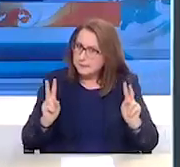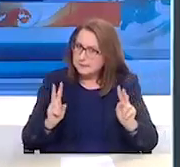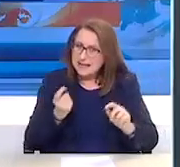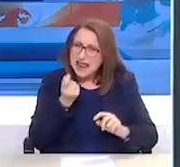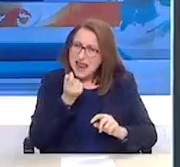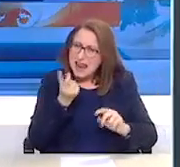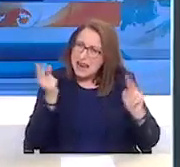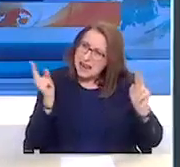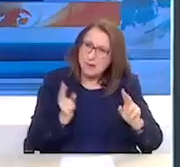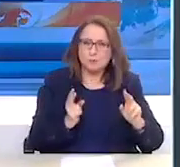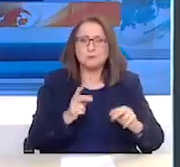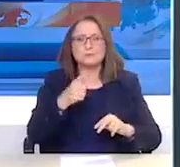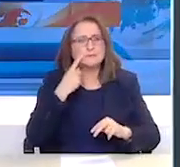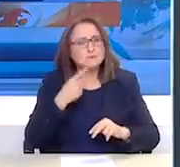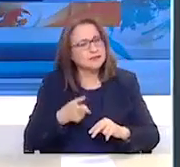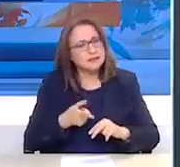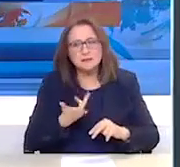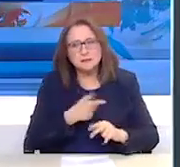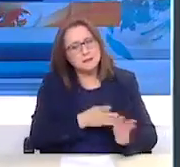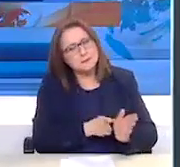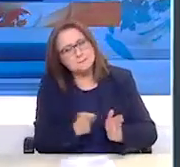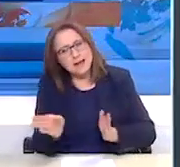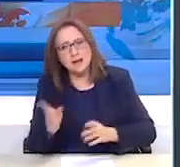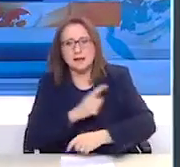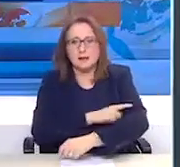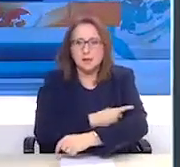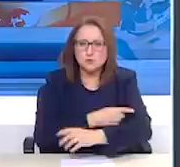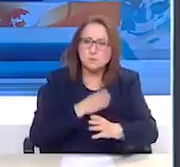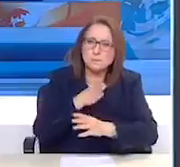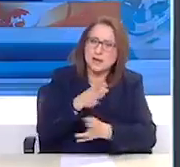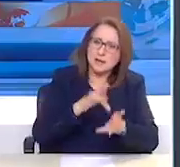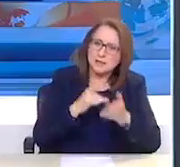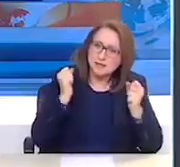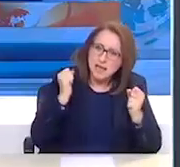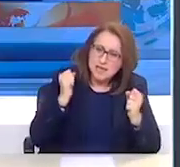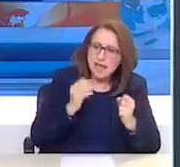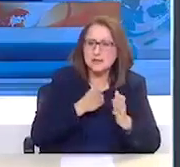ζητήματα υγείας μπορούν να λυθούν σε πρωτοβάθμιο επίπεδο υγείας. Και